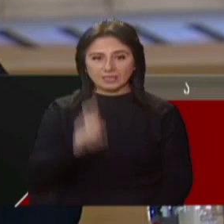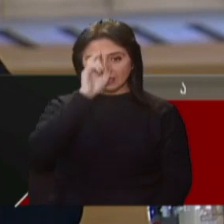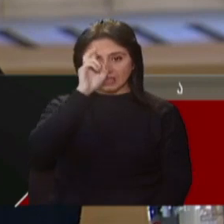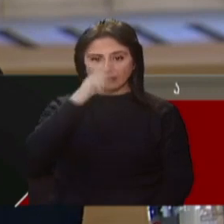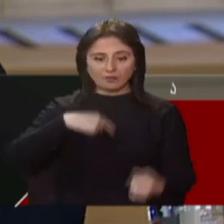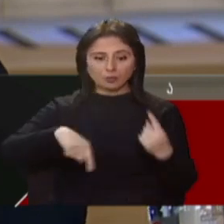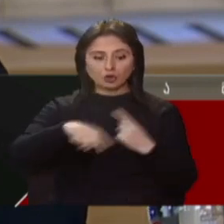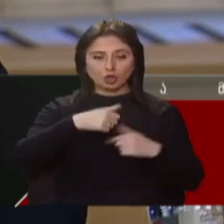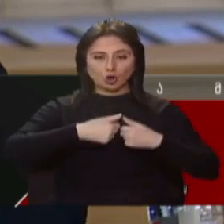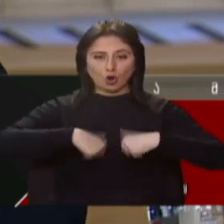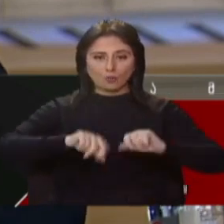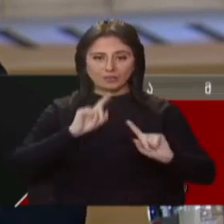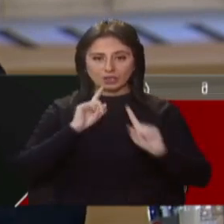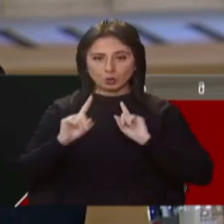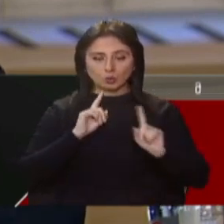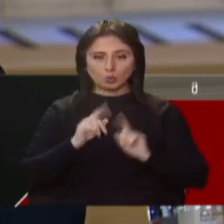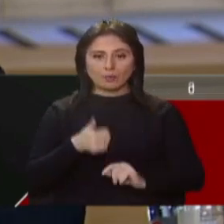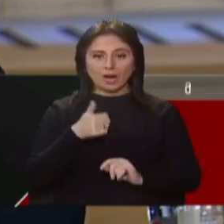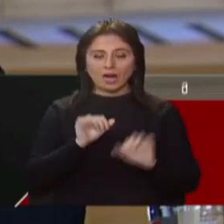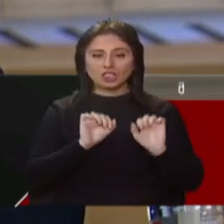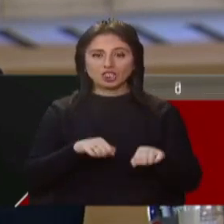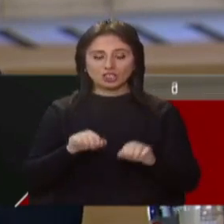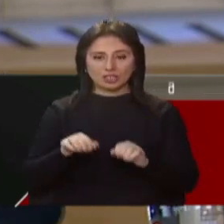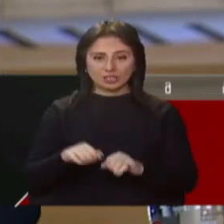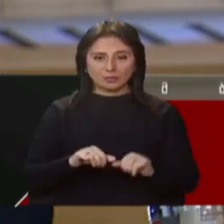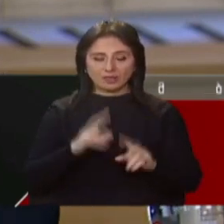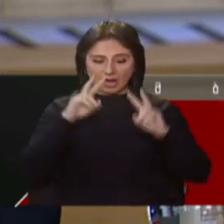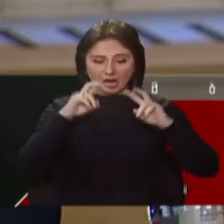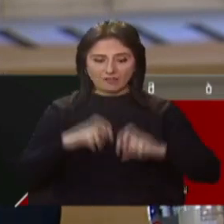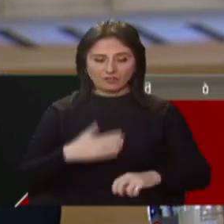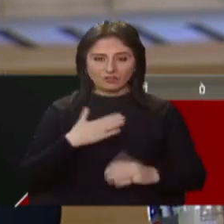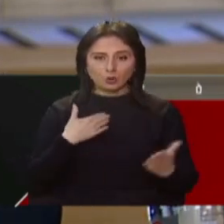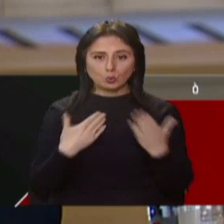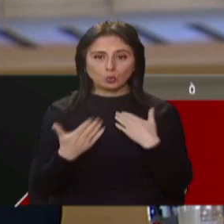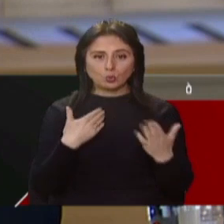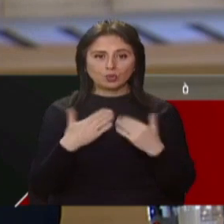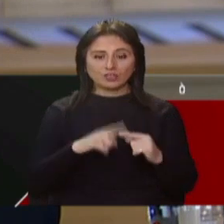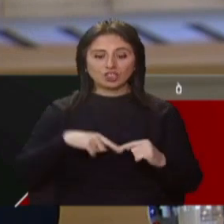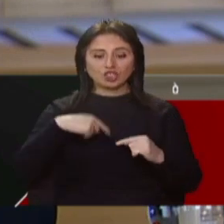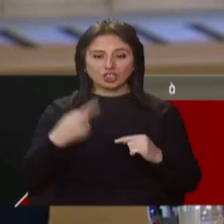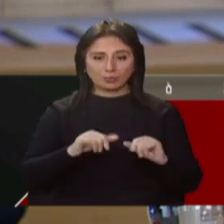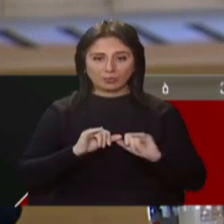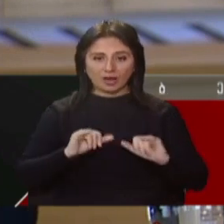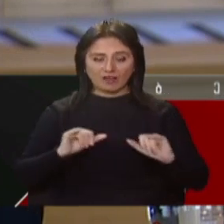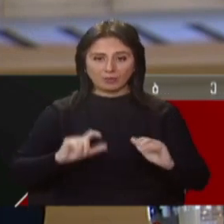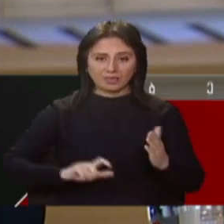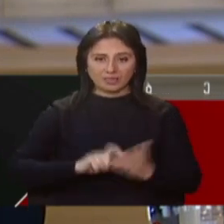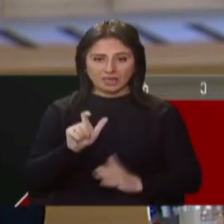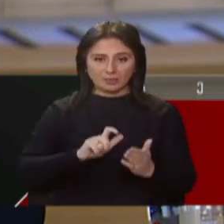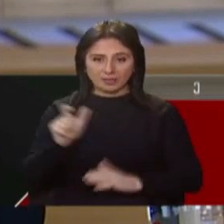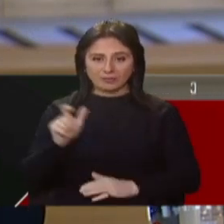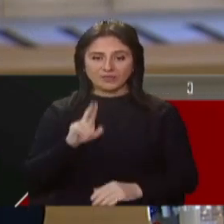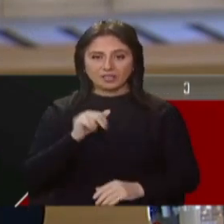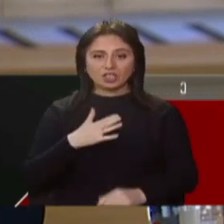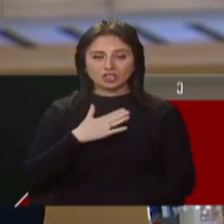სამთავრობოთა შორისო კომისიის ხდომა კარგი შესაძლებლობაა განვიხილოთ ჩვენი ურთიერთობების შემდგომი განვითარების გზები